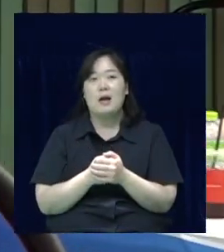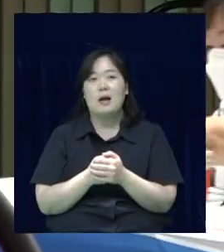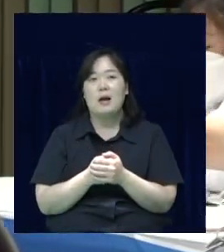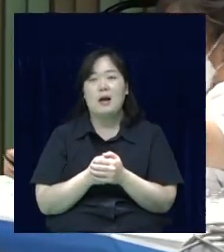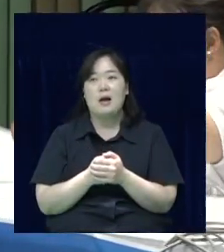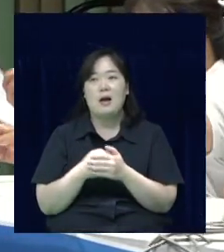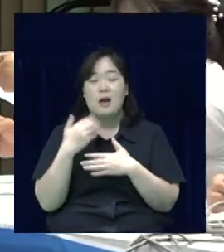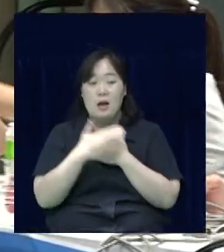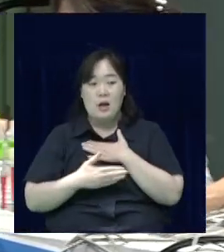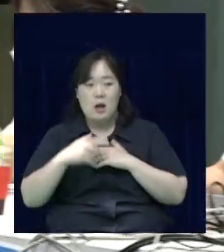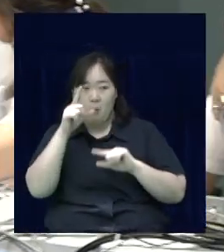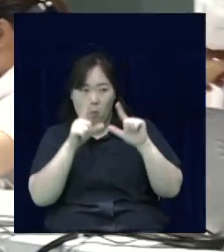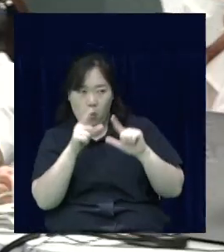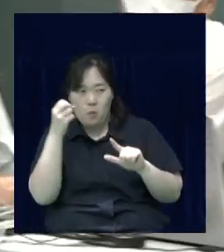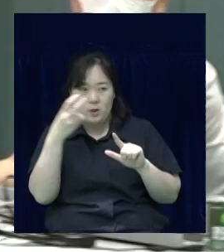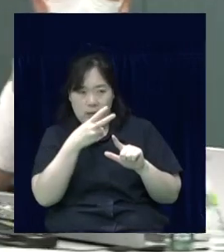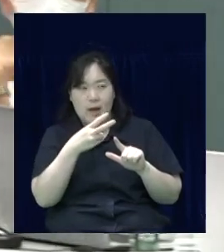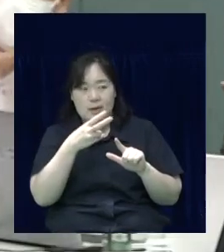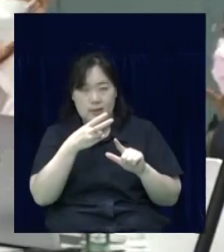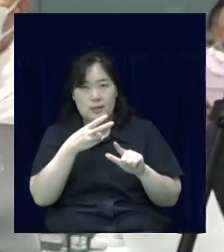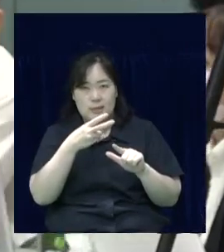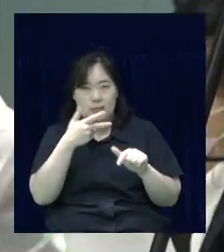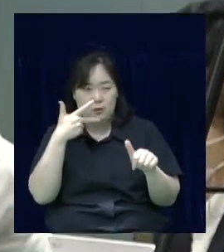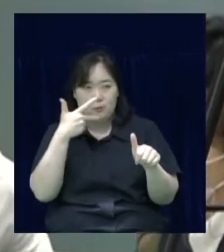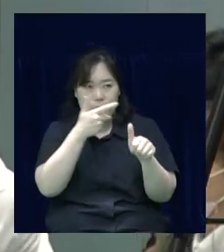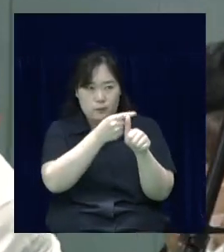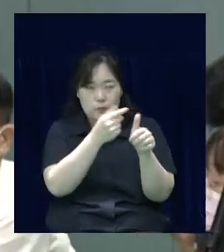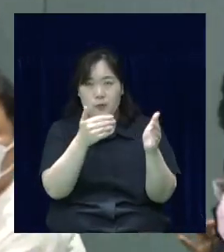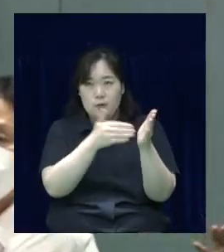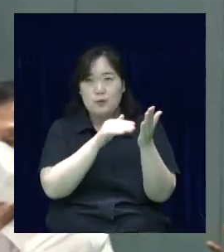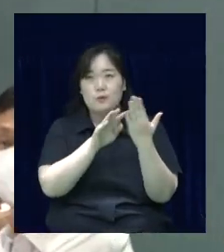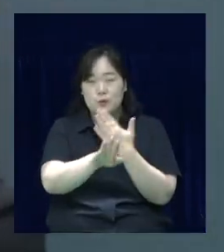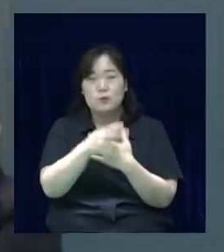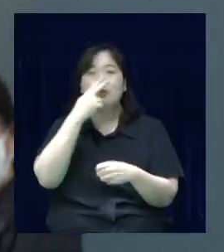설명을 자세하게 해주고 또 예. 입장을 하고 있습니다.